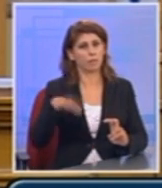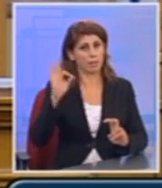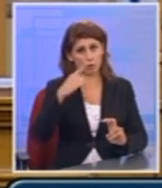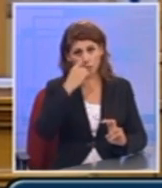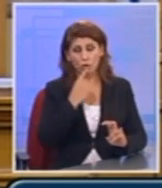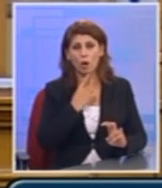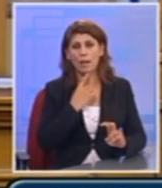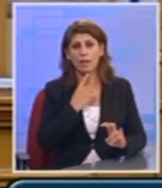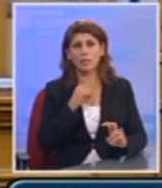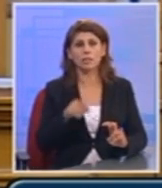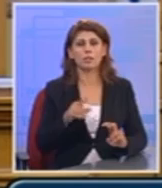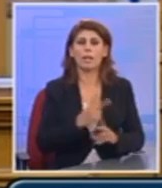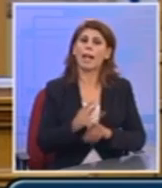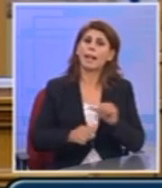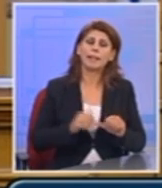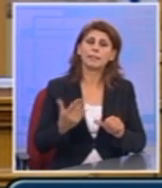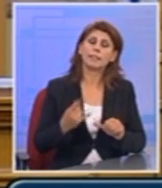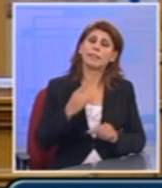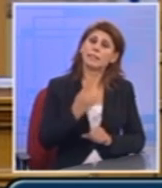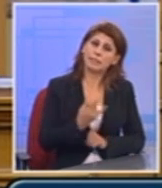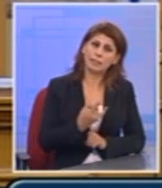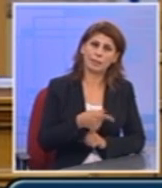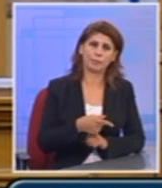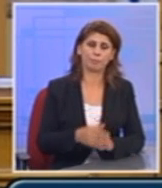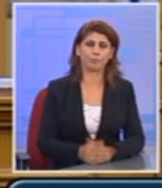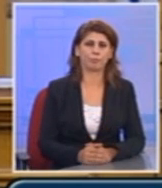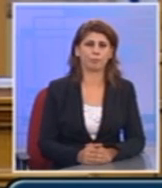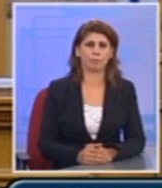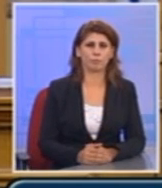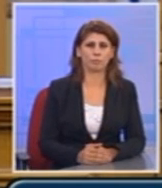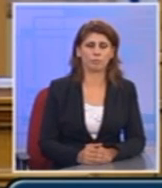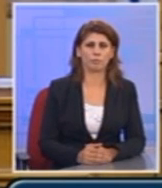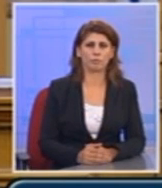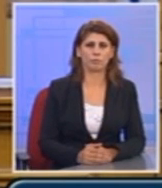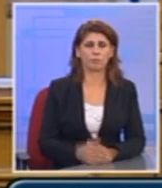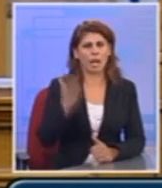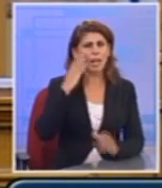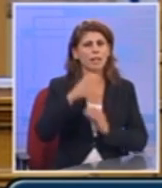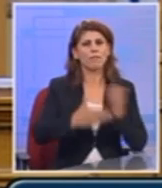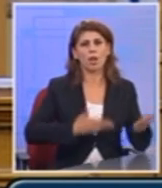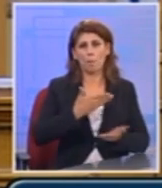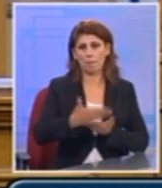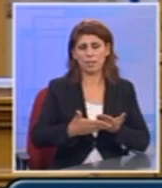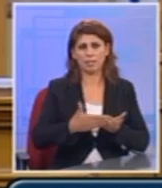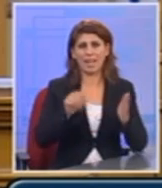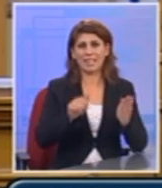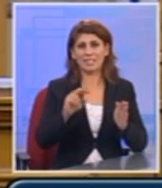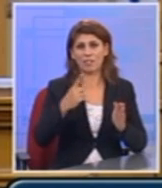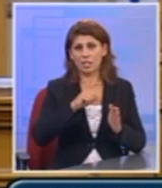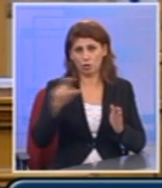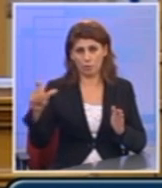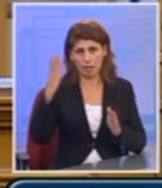πορτογαλίας οι εναλλακτικές θα ήταν είτε ηα ανακεφαλαιοποίηση 60 δις των